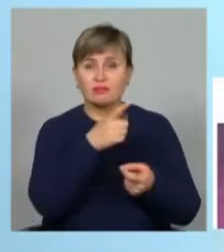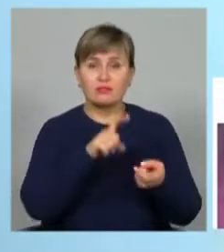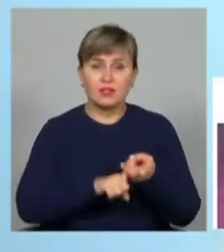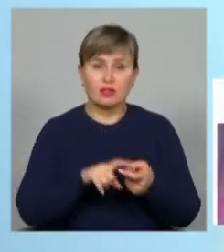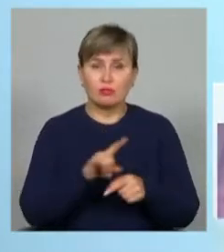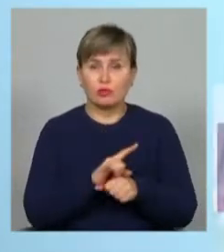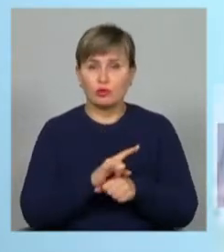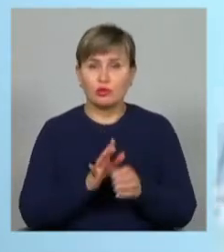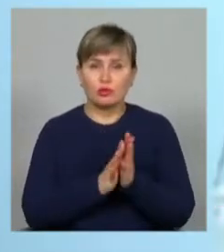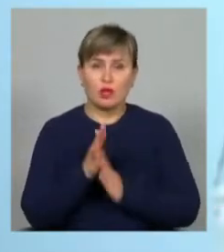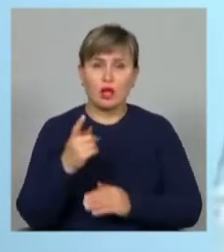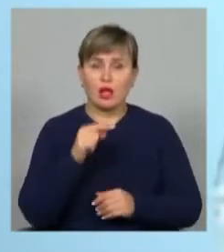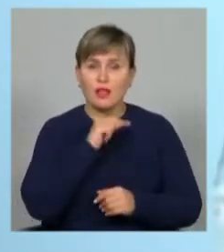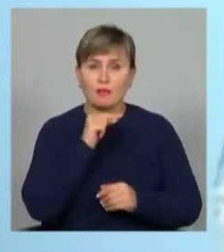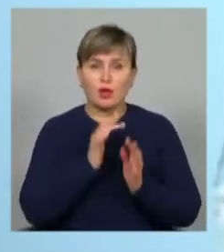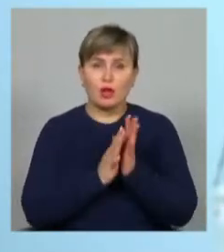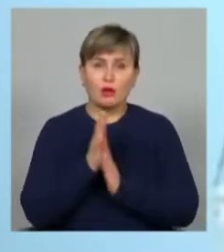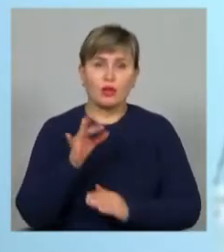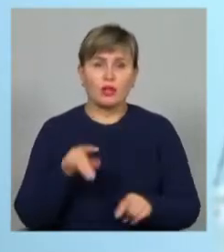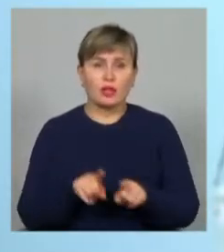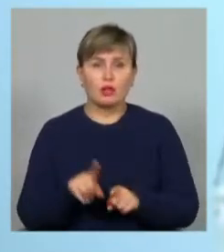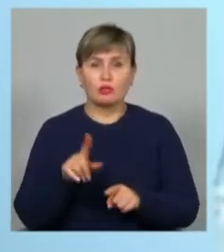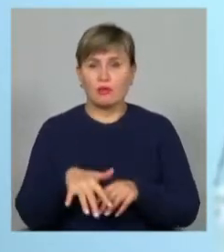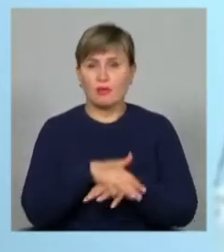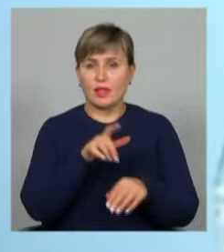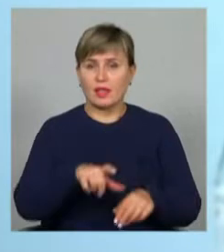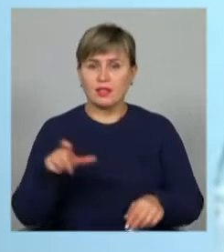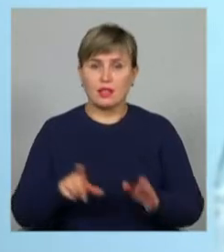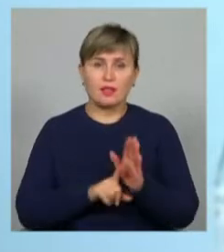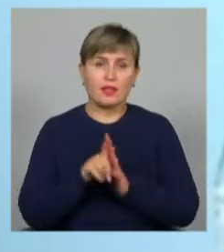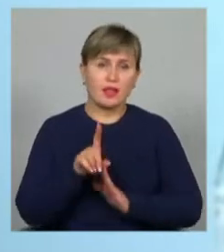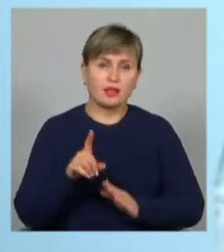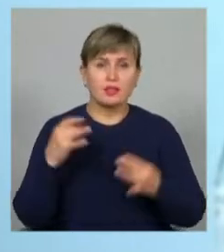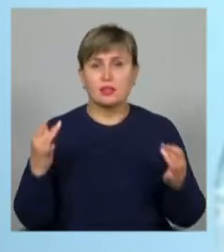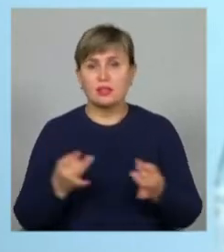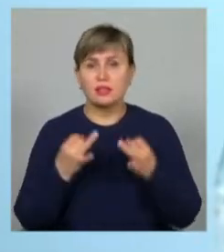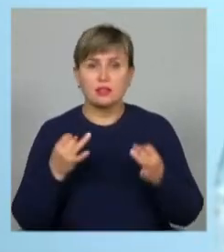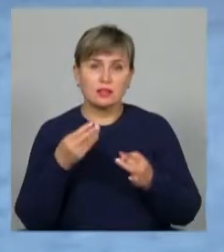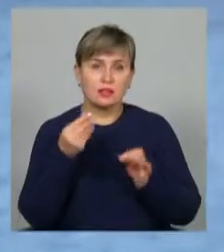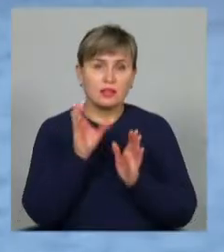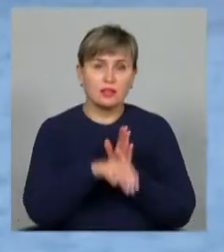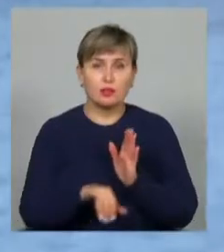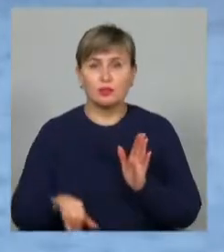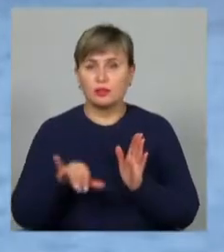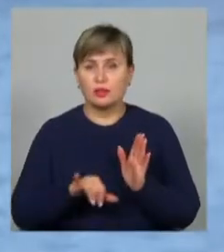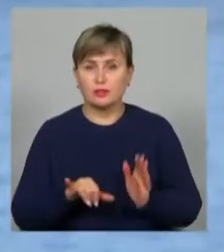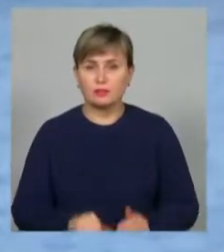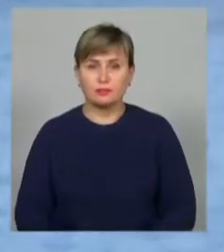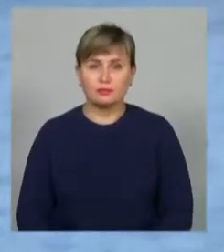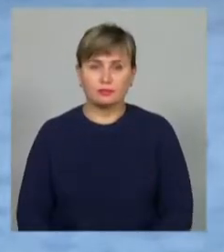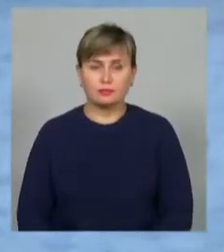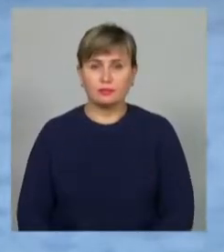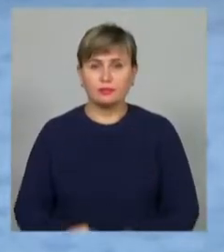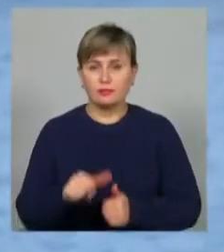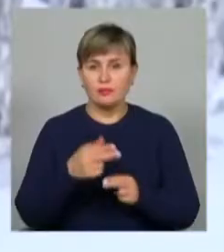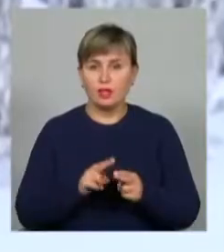возросшей экономической активностью, а также тем, что население начало интересоваться инвестициями. Помимо